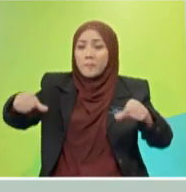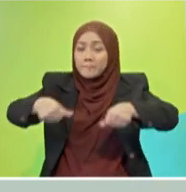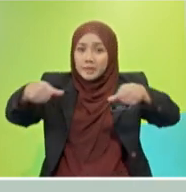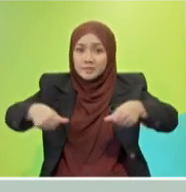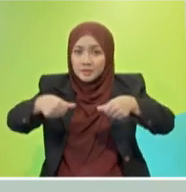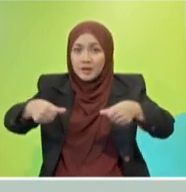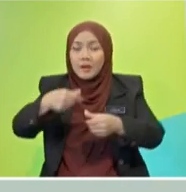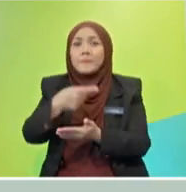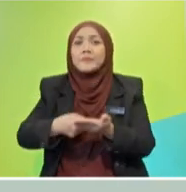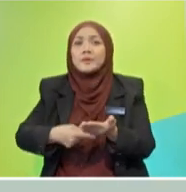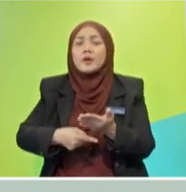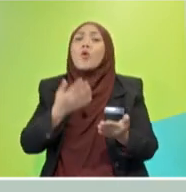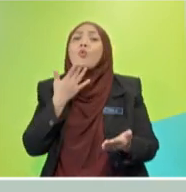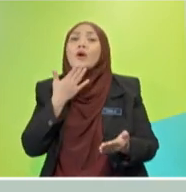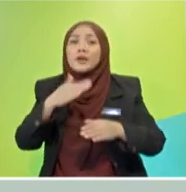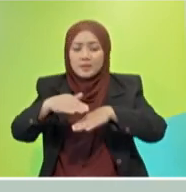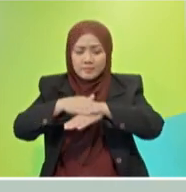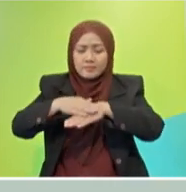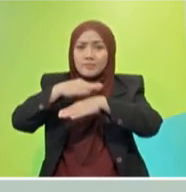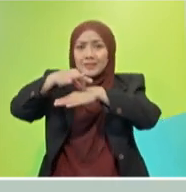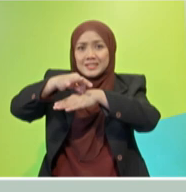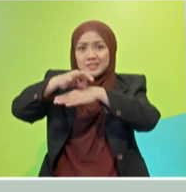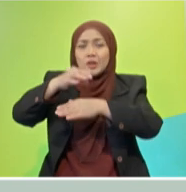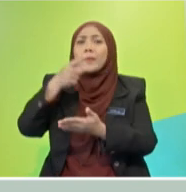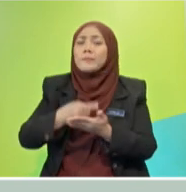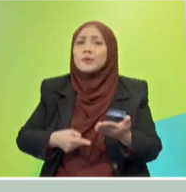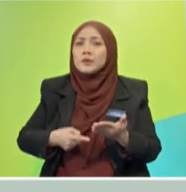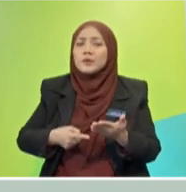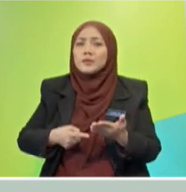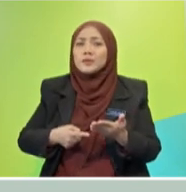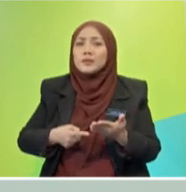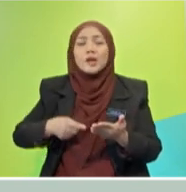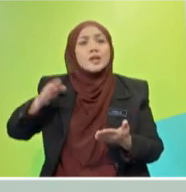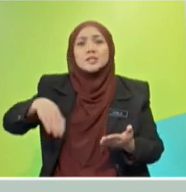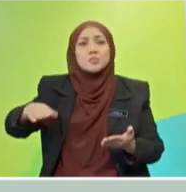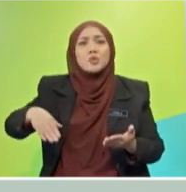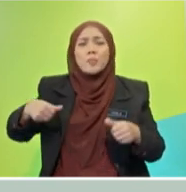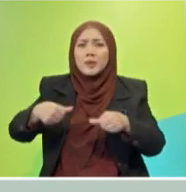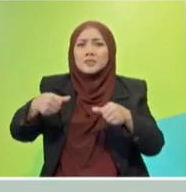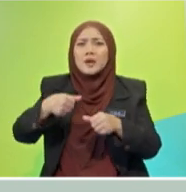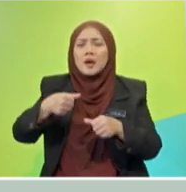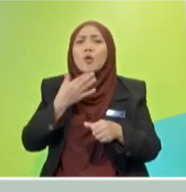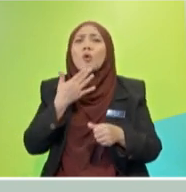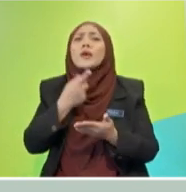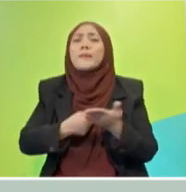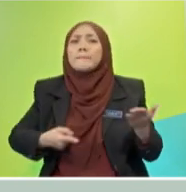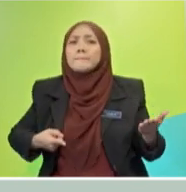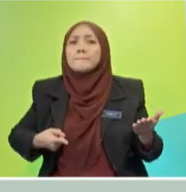macam mana warna kulit sebelum masak atau macam mana hijau